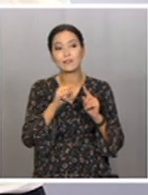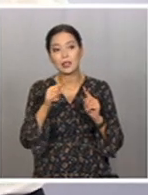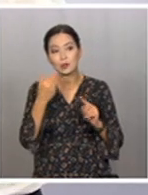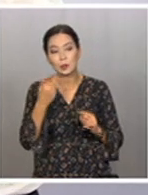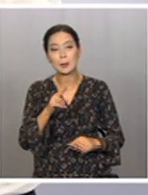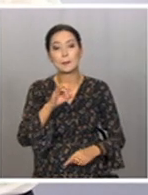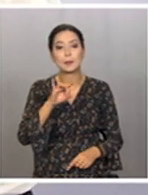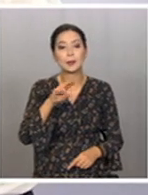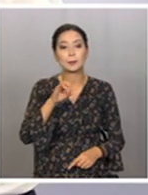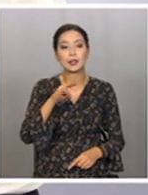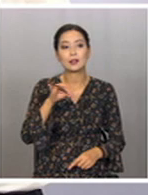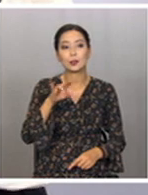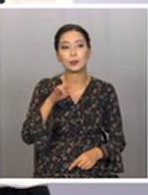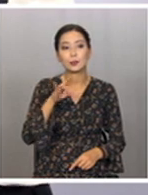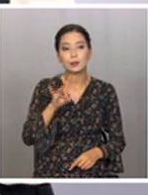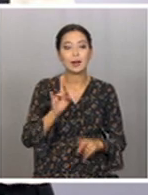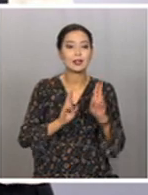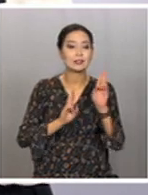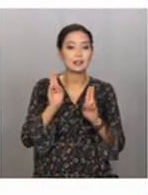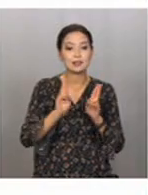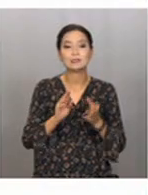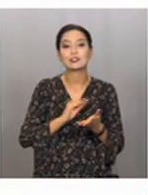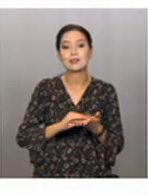векторлардың перпендикулярлық шартын жазыңыз.